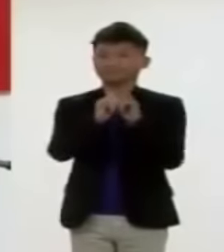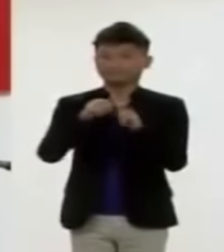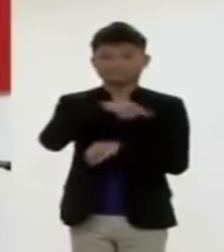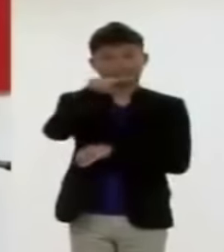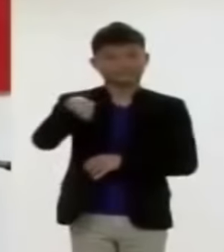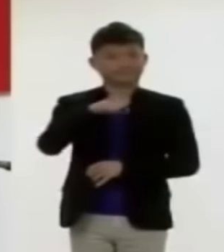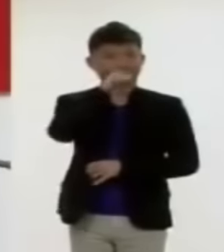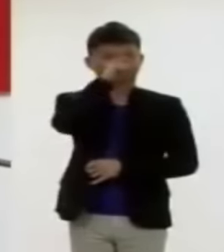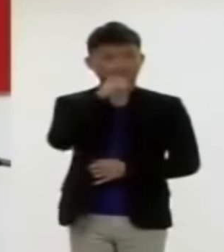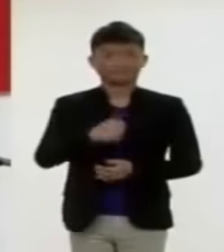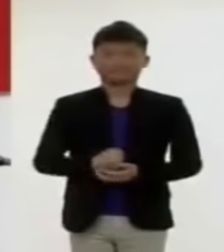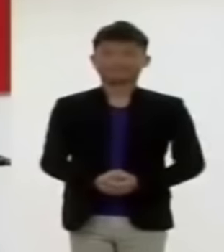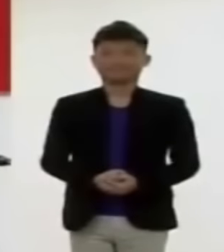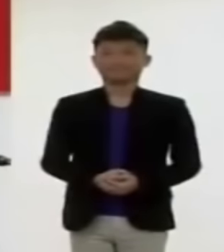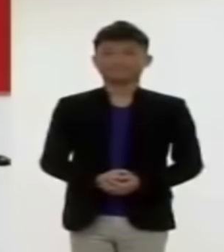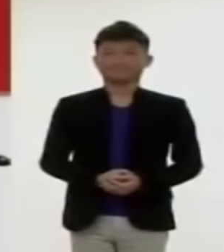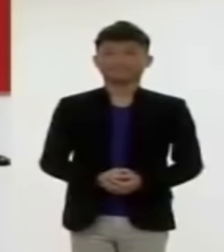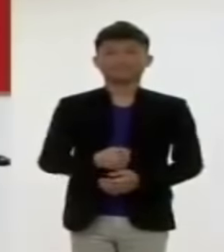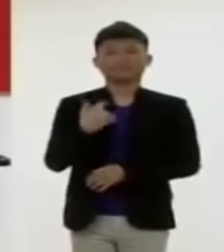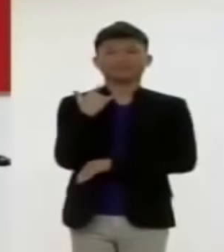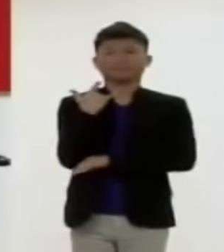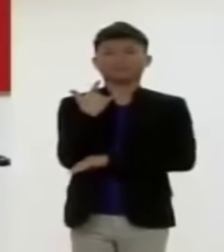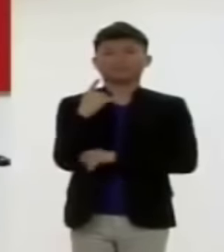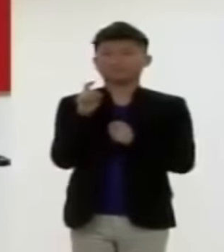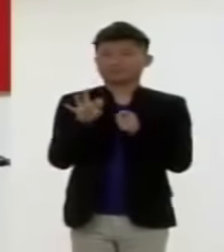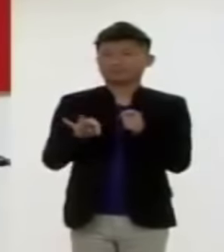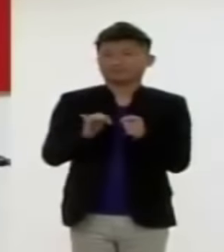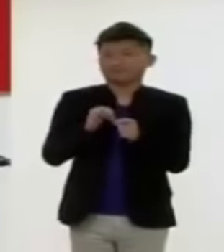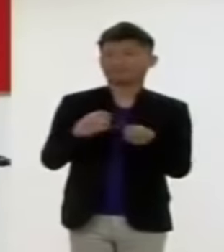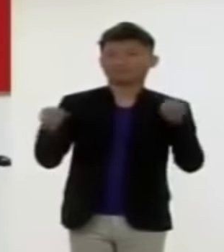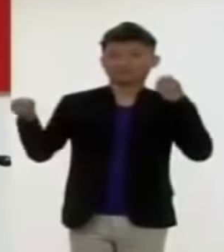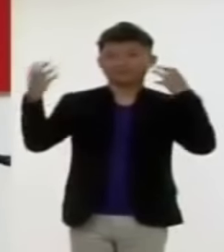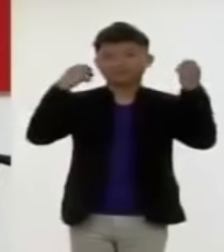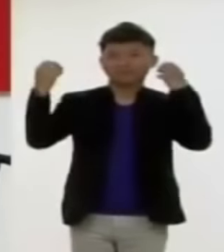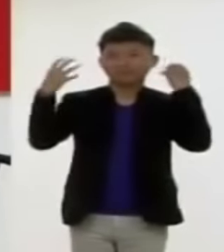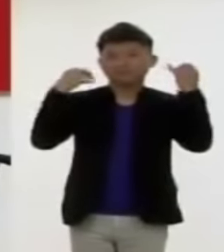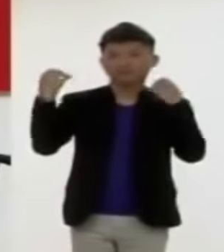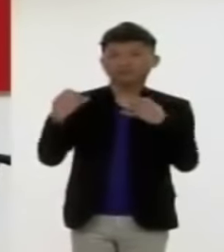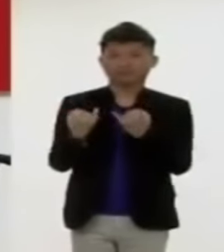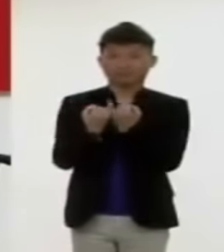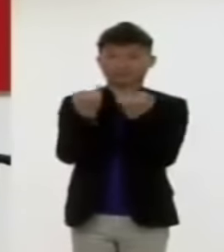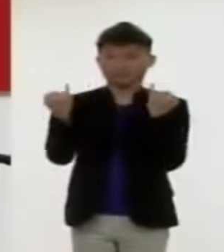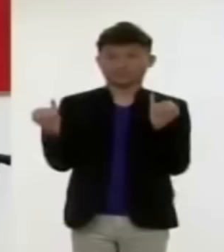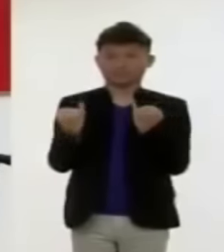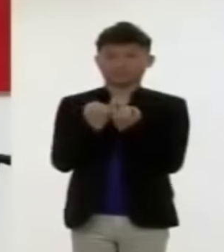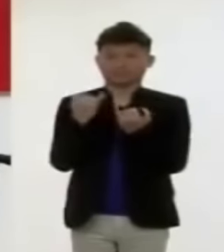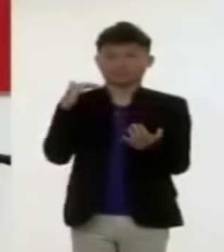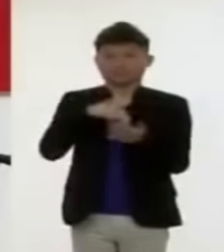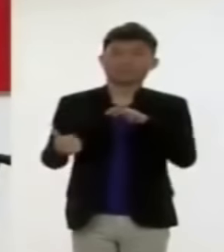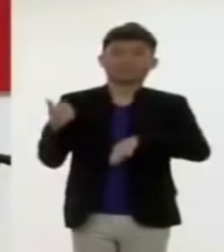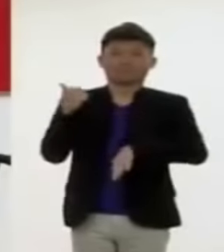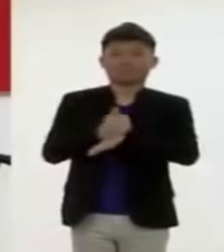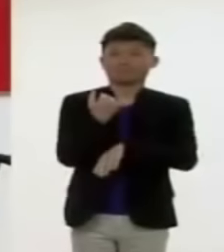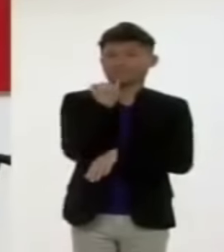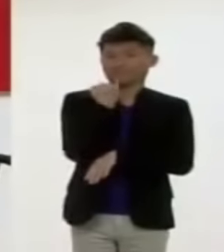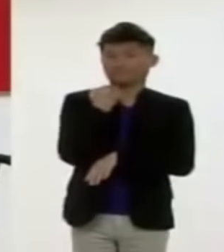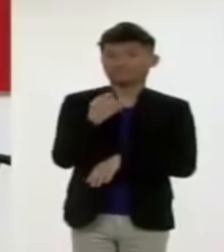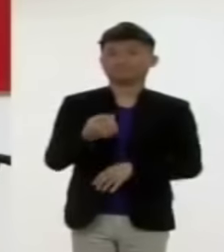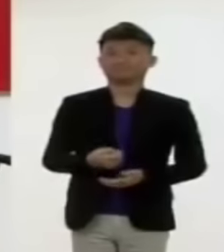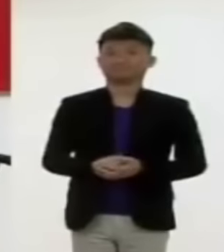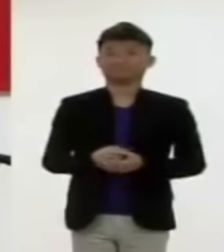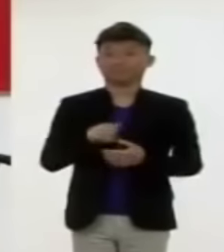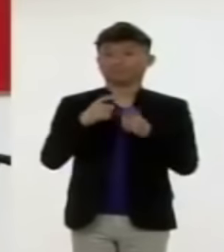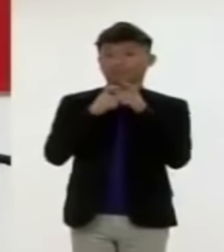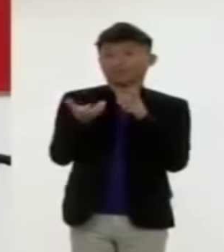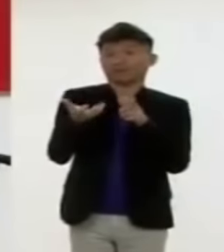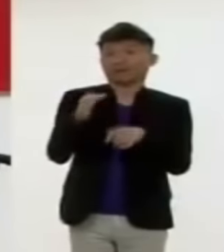大家好。等了几十年，听了一大堆，女性终于上台。我回应一下刚刚吴